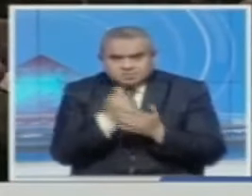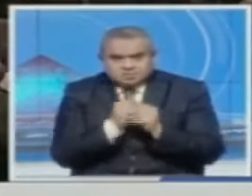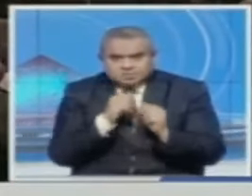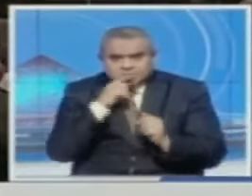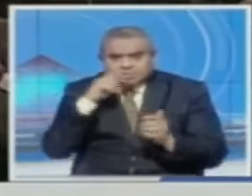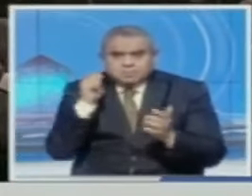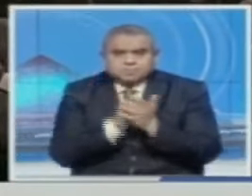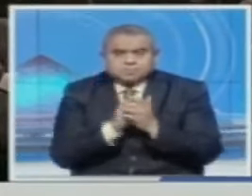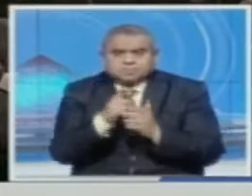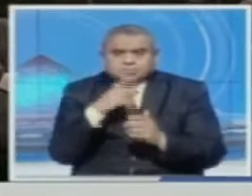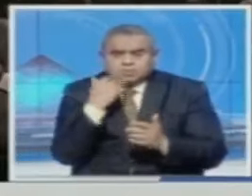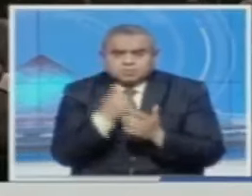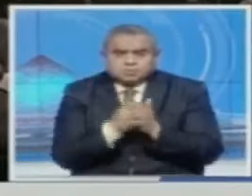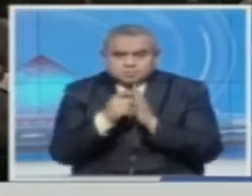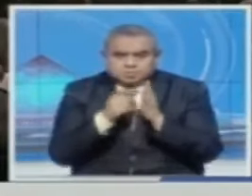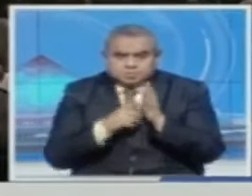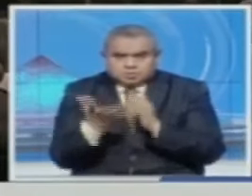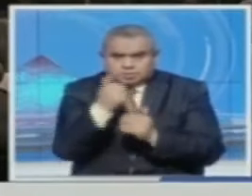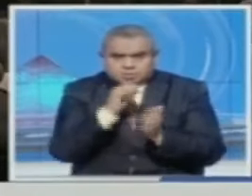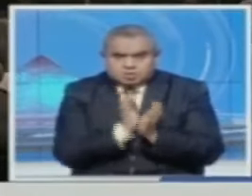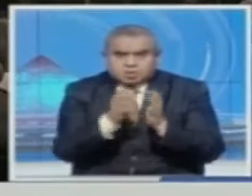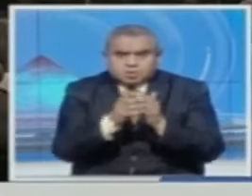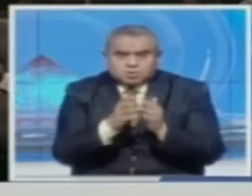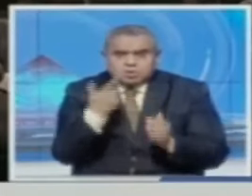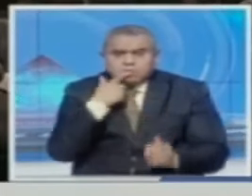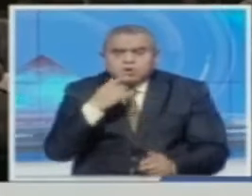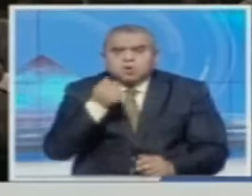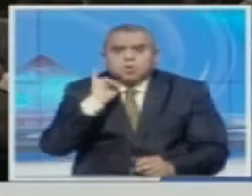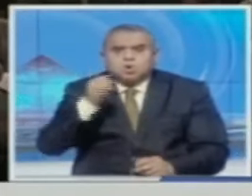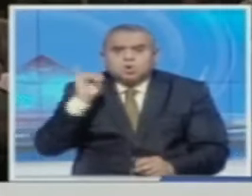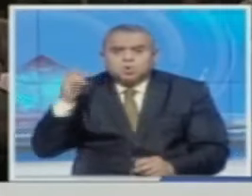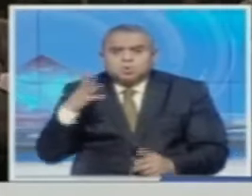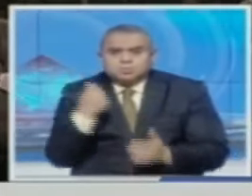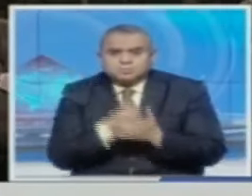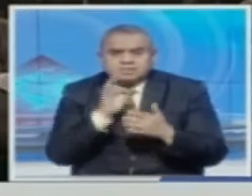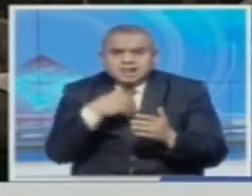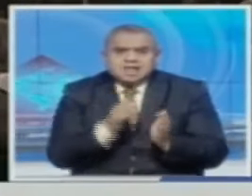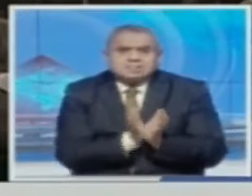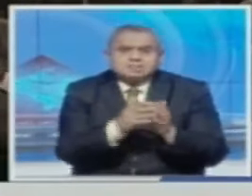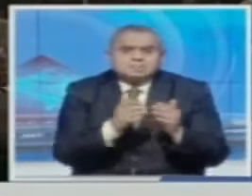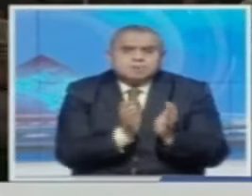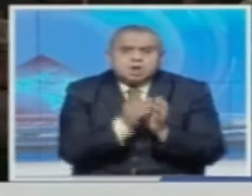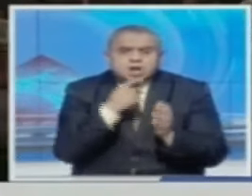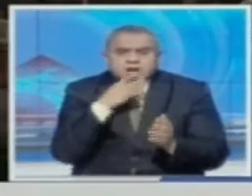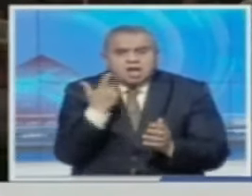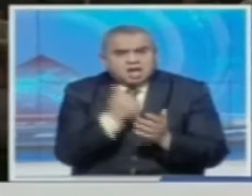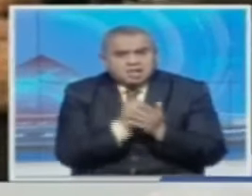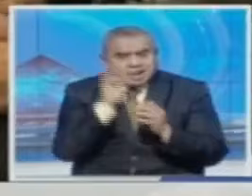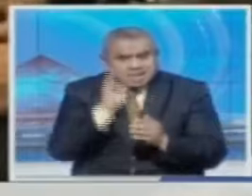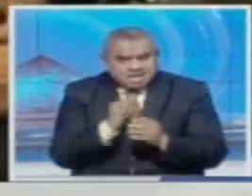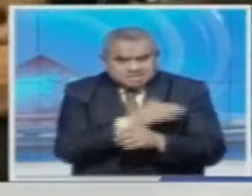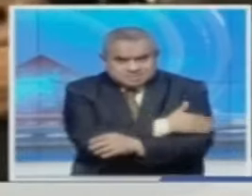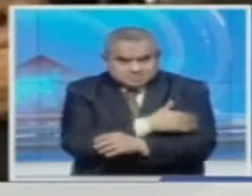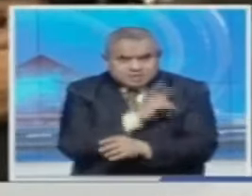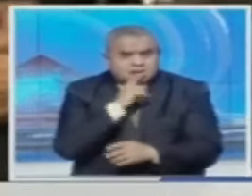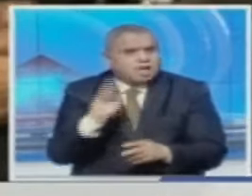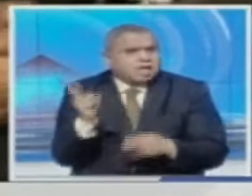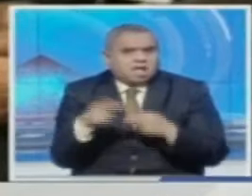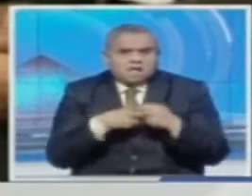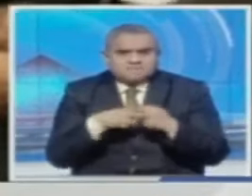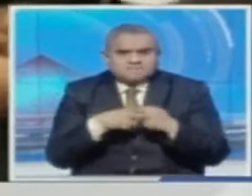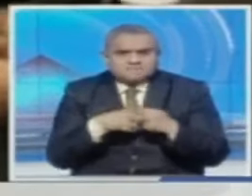ضرورة أن يكون للحزب 500 مواطن لتكوين حزب ما. بعض الأحزاب قالت أن هذا